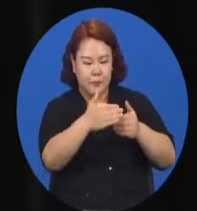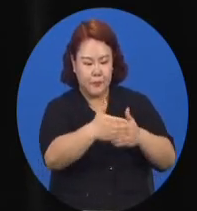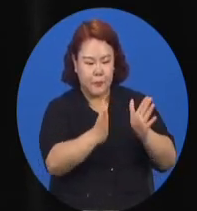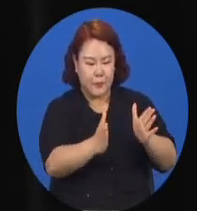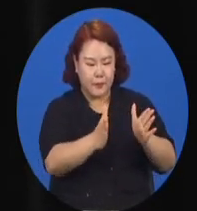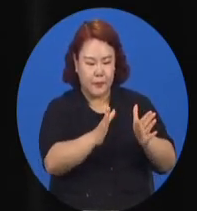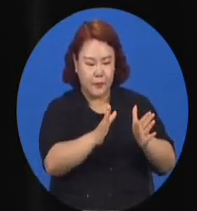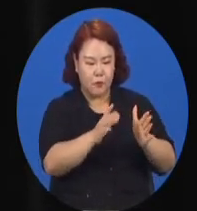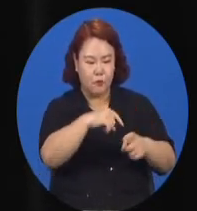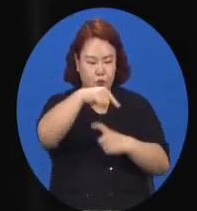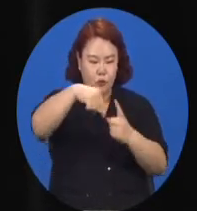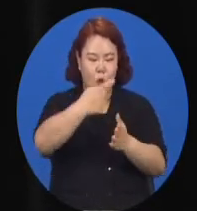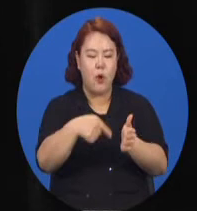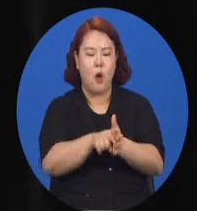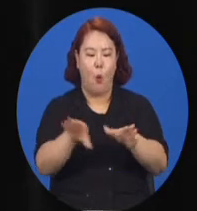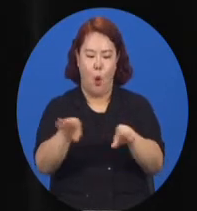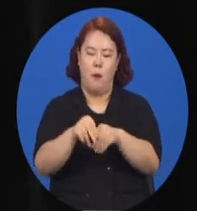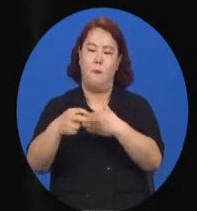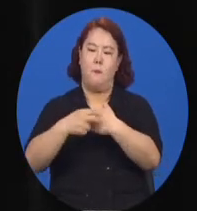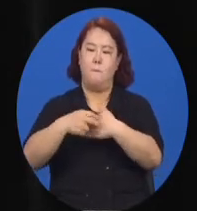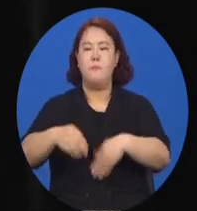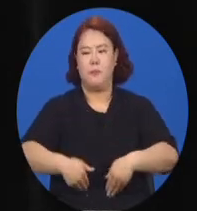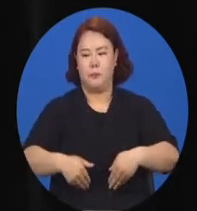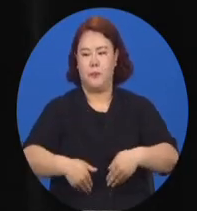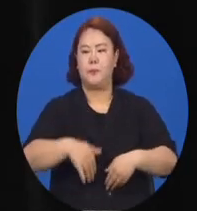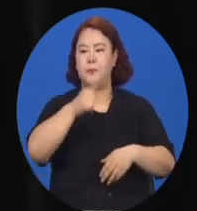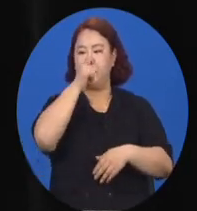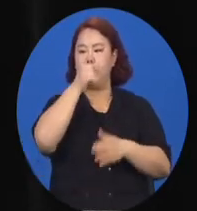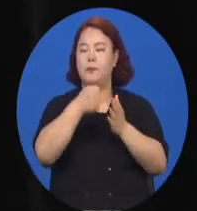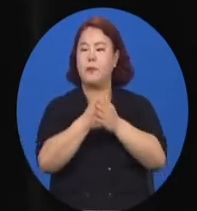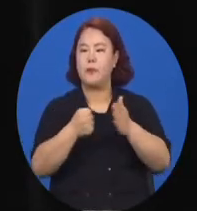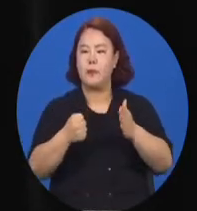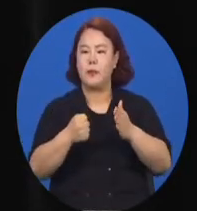하기 위해서는 종합병원이 필요합니다. 그래서 저희들은